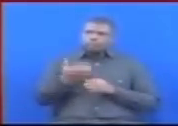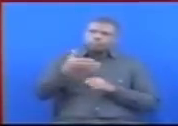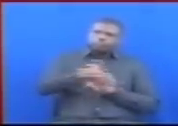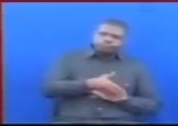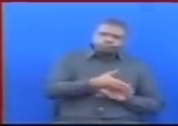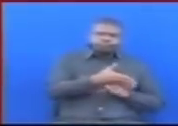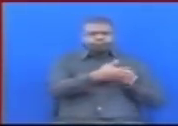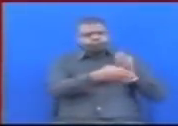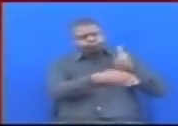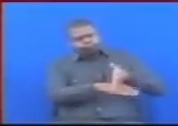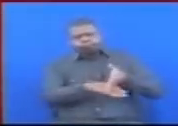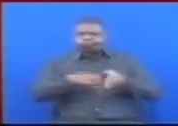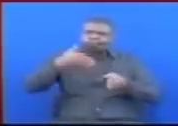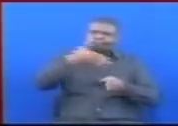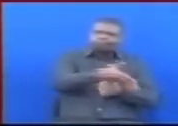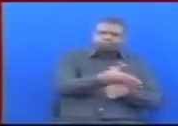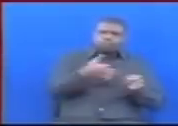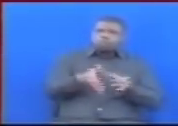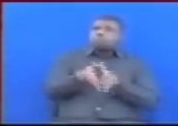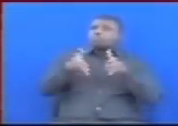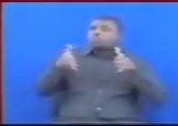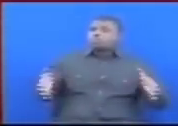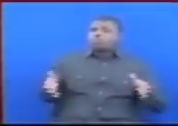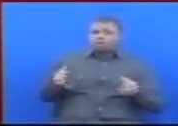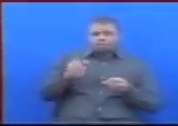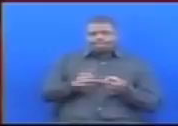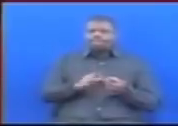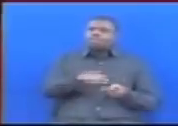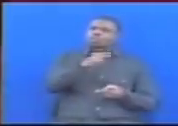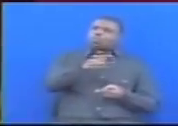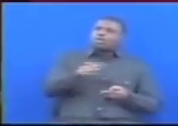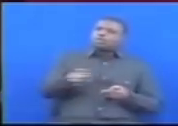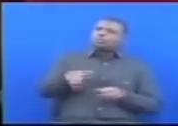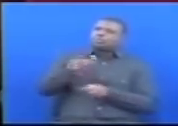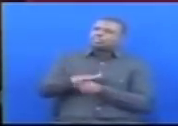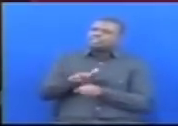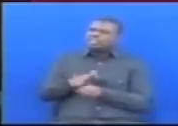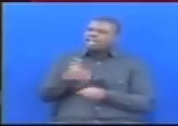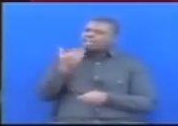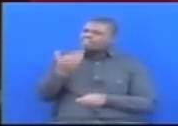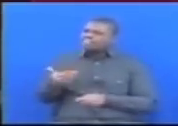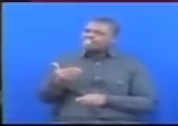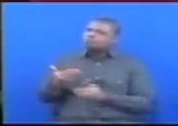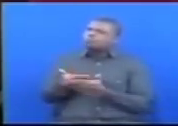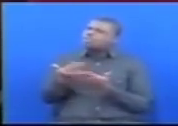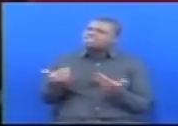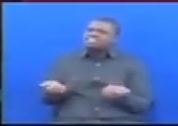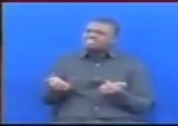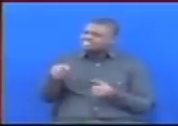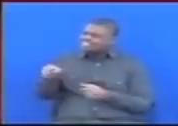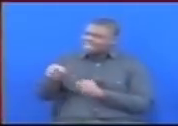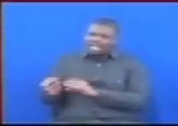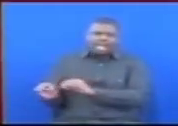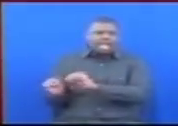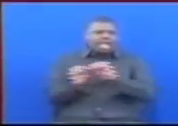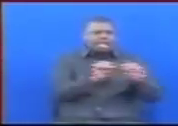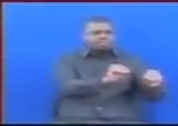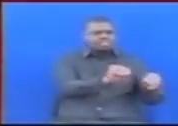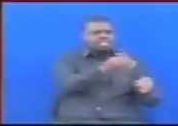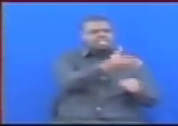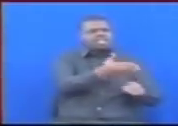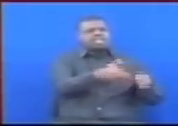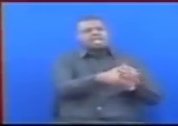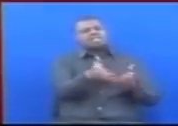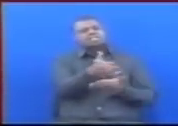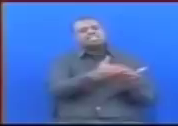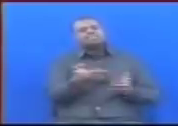mkubwa na watu wamekuwa wengi, kwa nini hichi kituo kisitafutiwe sehemu nyingine kikajengwa huko kikawa na